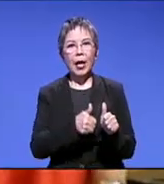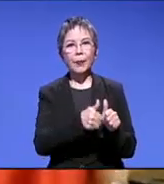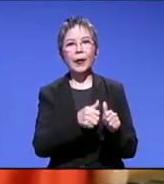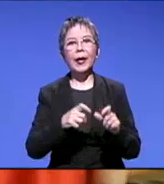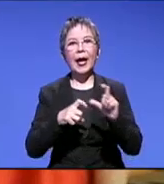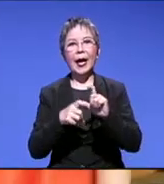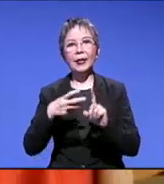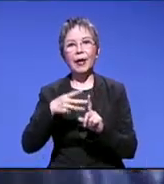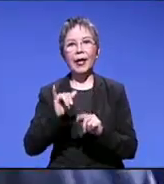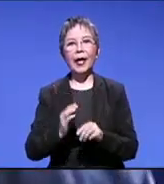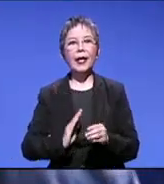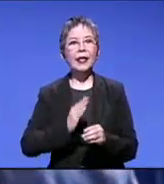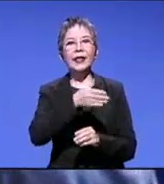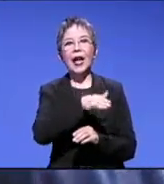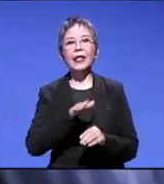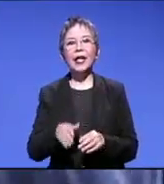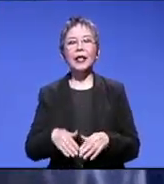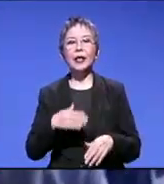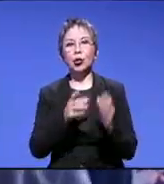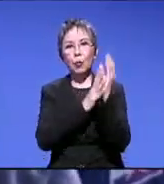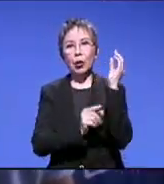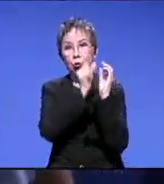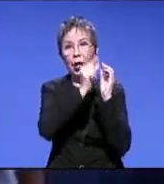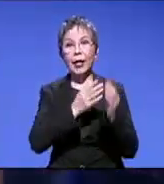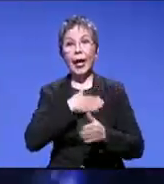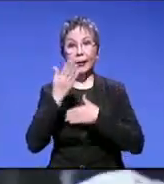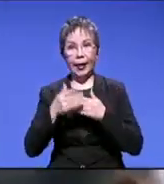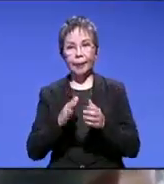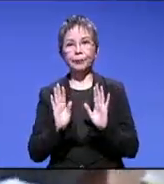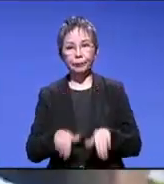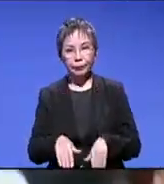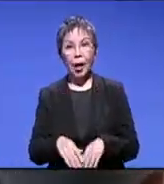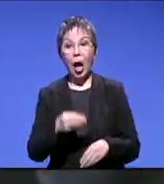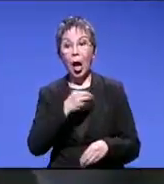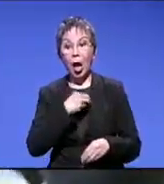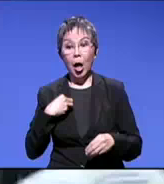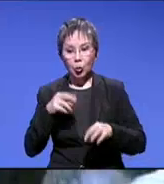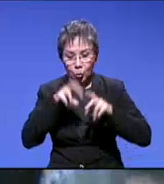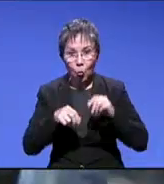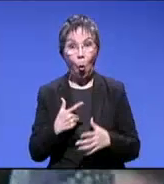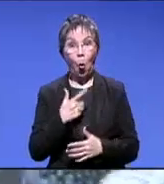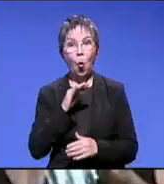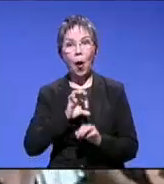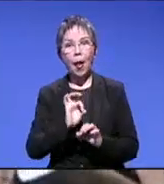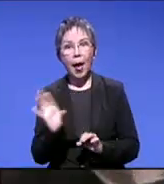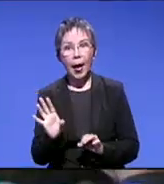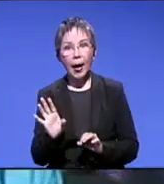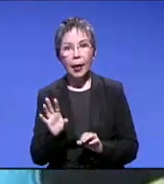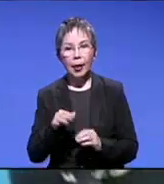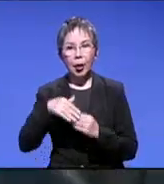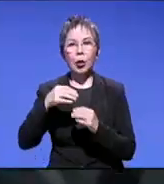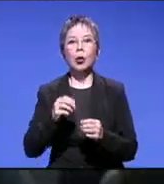kunjungan kerja ke Sumatera Utara dan Aceh. Namun hasil pemeriksaan medis justru menunjukkan hasil lain, di antaranya penurunan